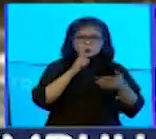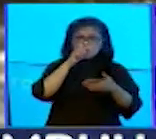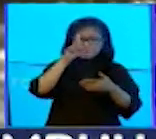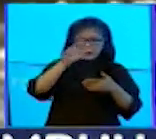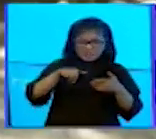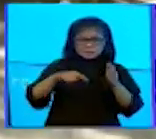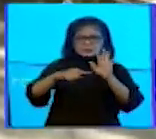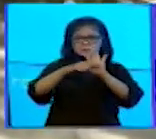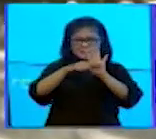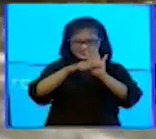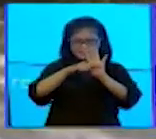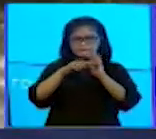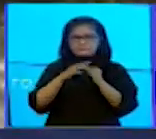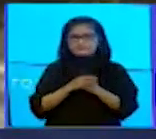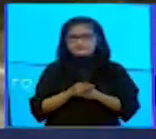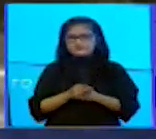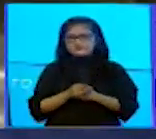COVID-19. Ini ya, semoga hasilnya